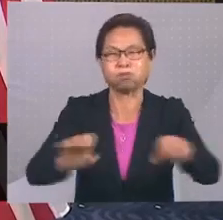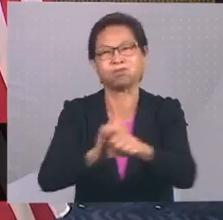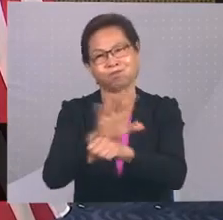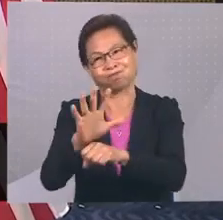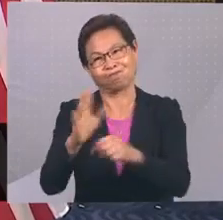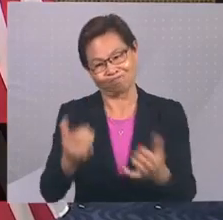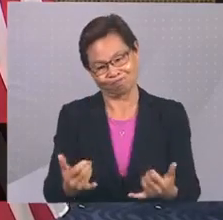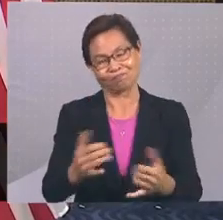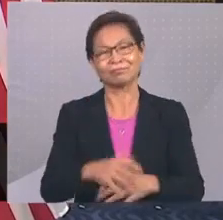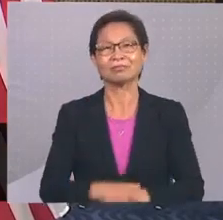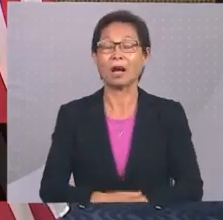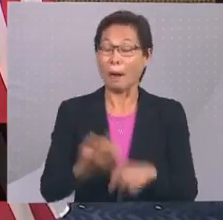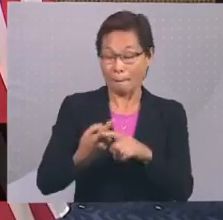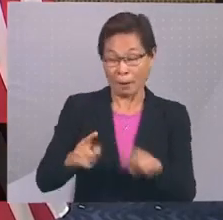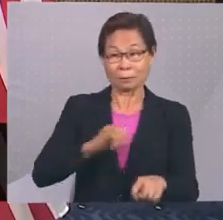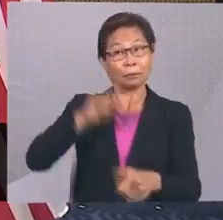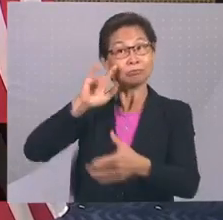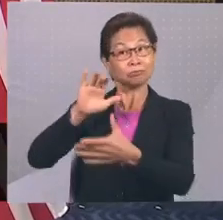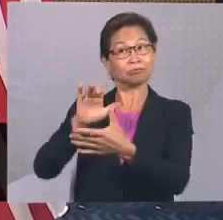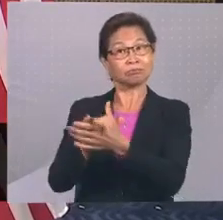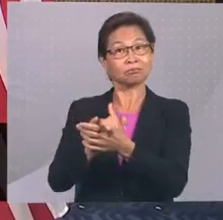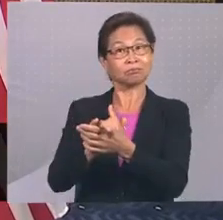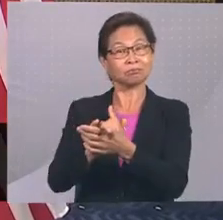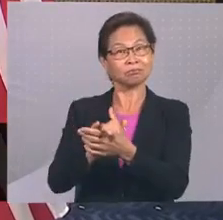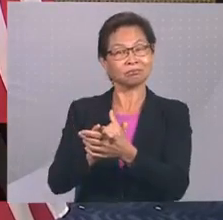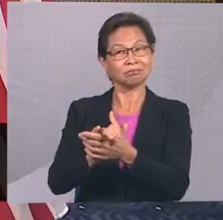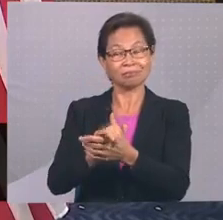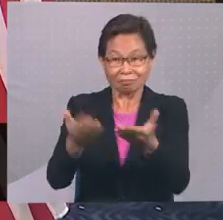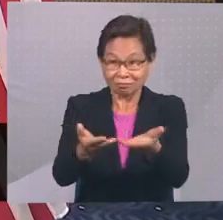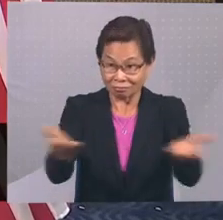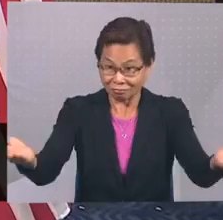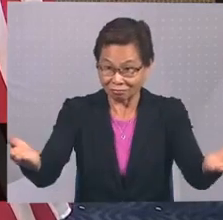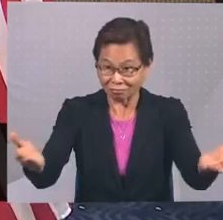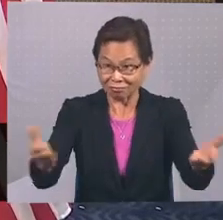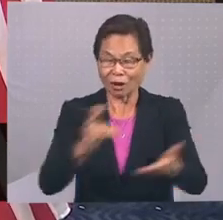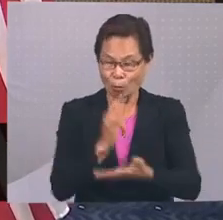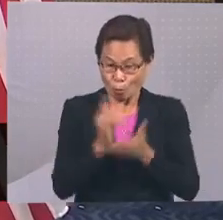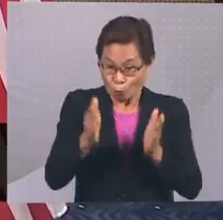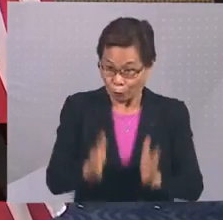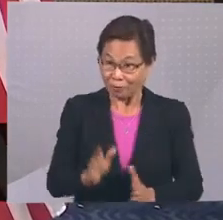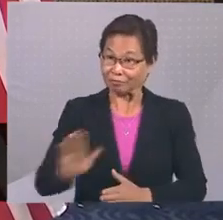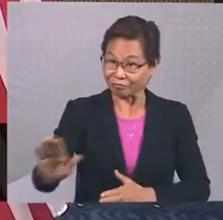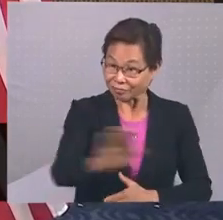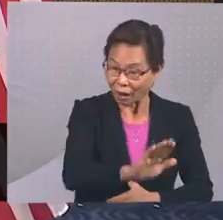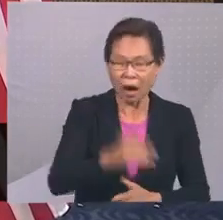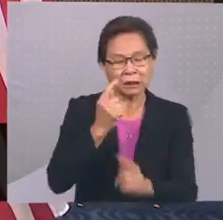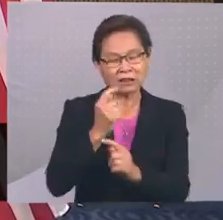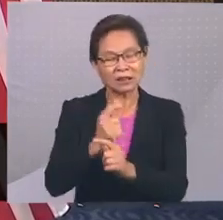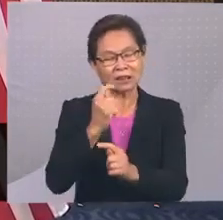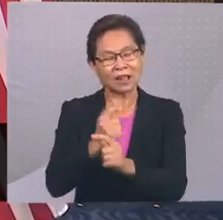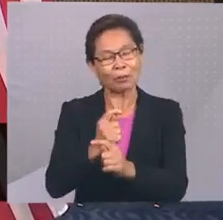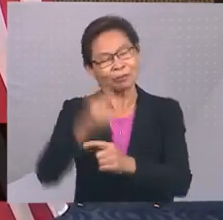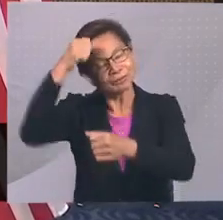COVID-19. Tetapi saya percaya bahawa saudara-saudari penganut agama Buddha akan tetap